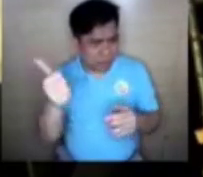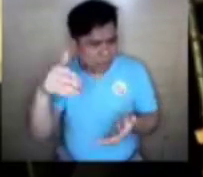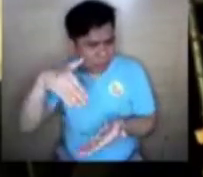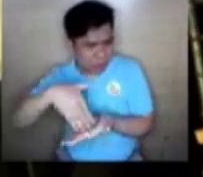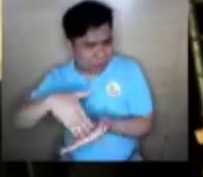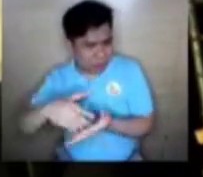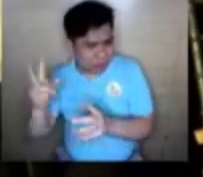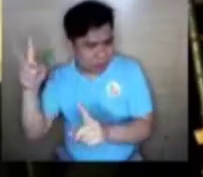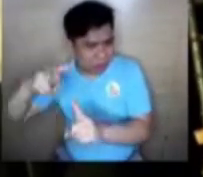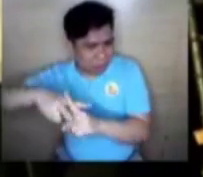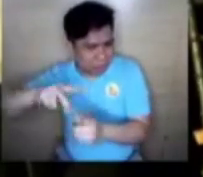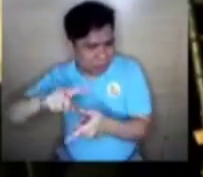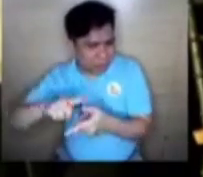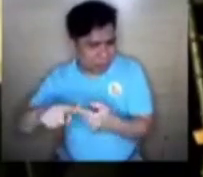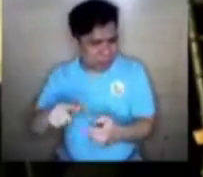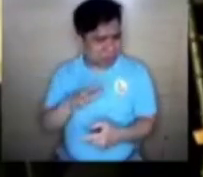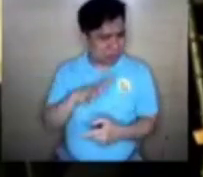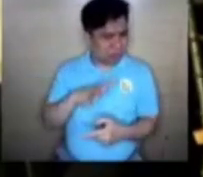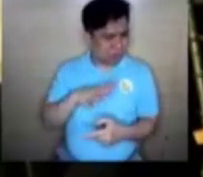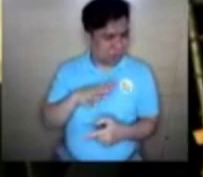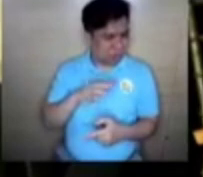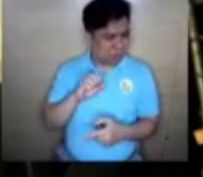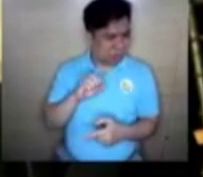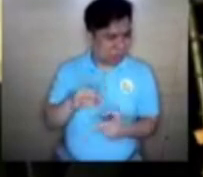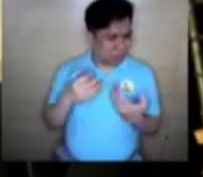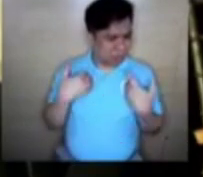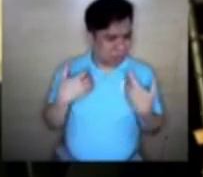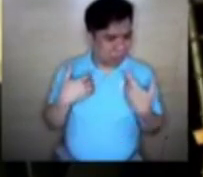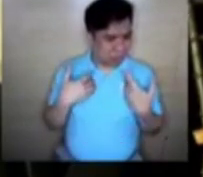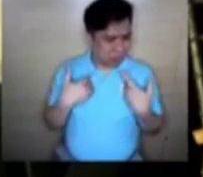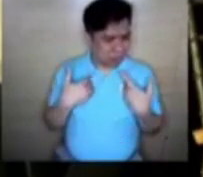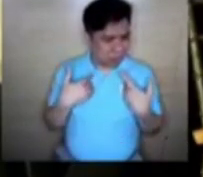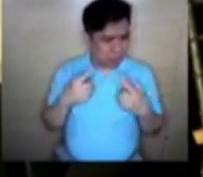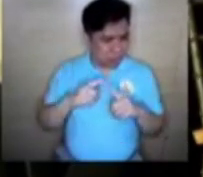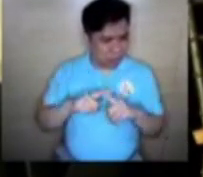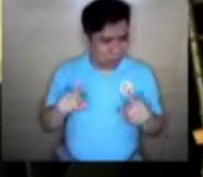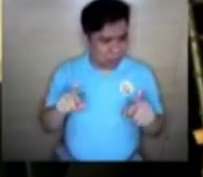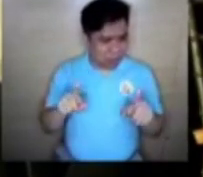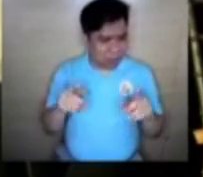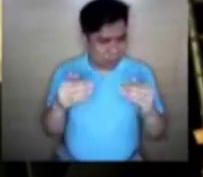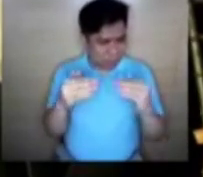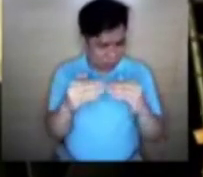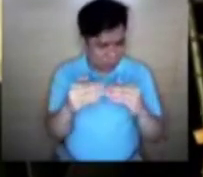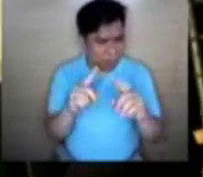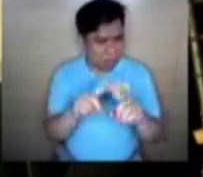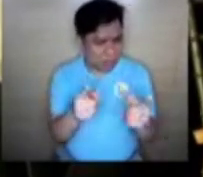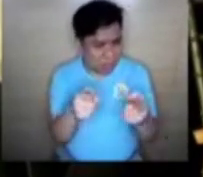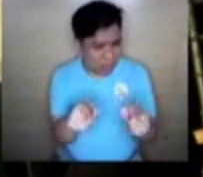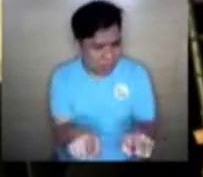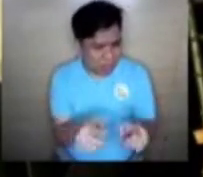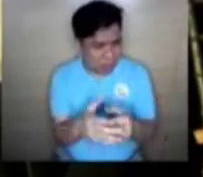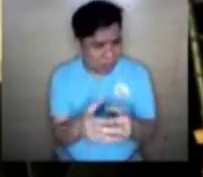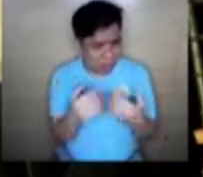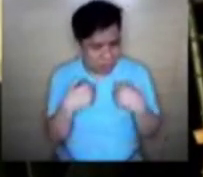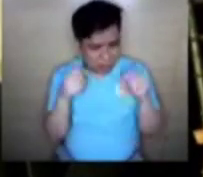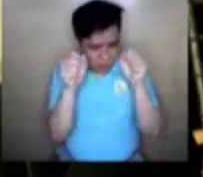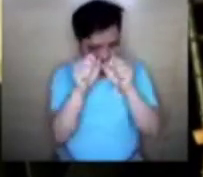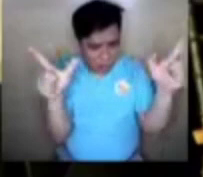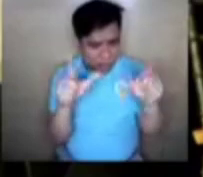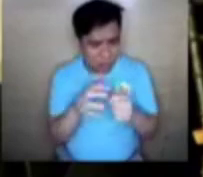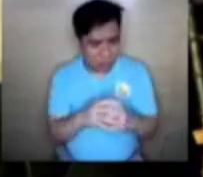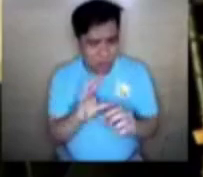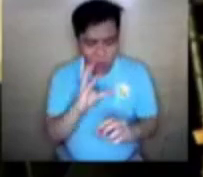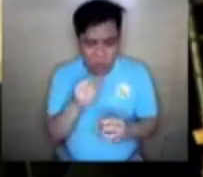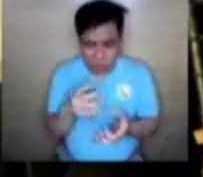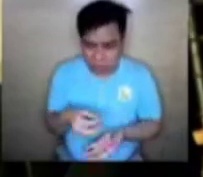mag-apply. Okay lang po sana kung makatarungan yung proseso, kung patas ang nangyayari. Kaso maugulat ka na lang, yung mga